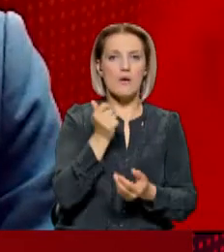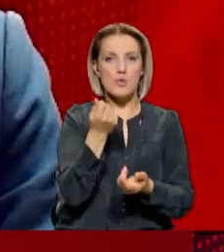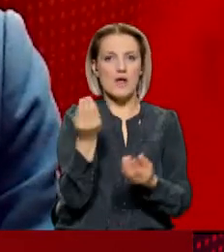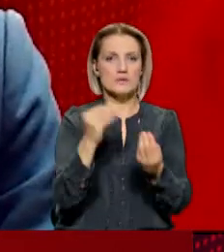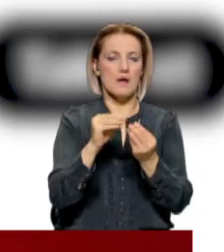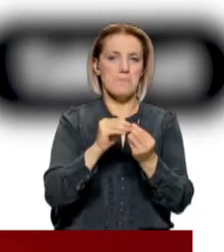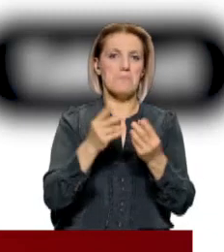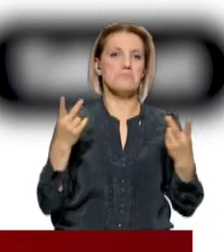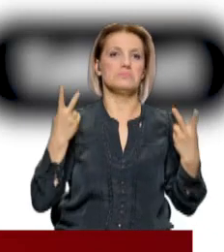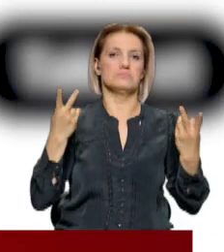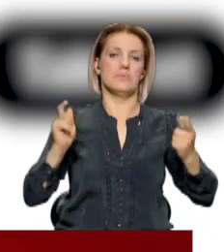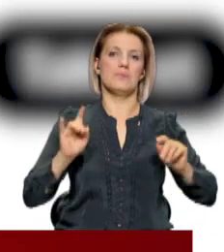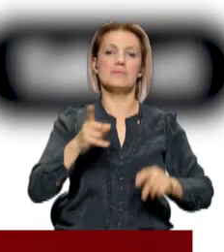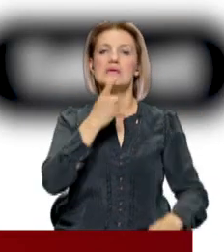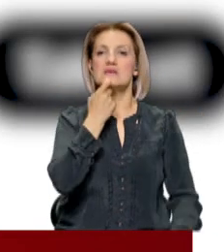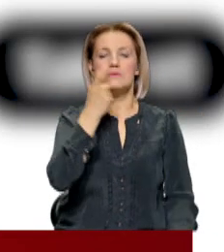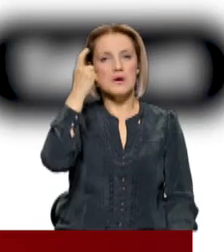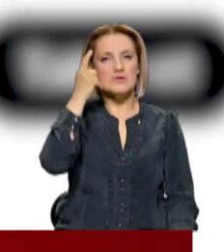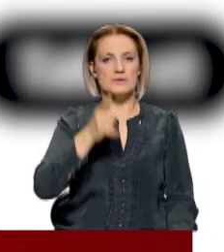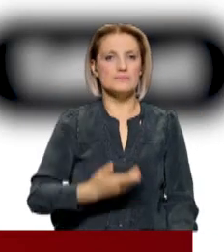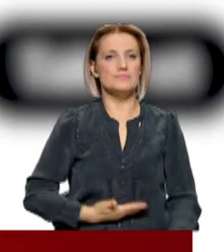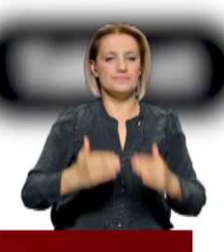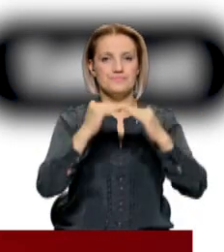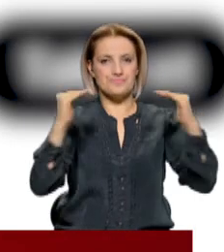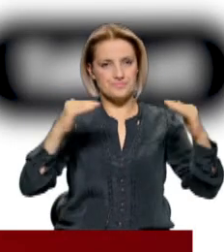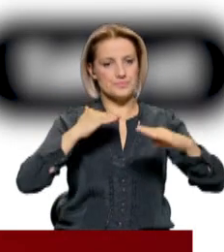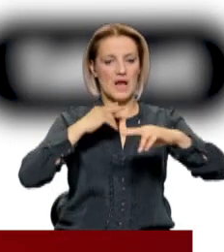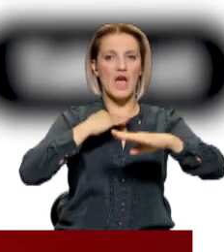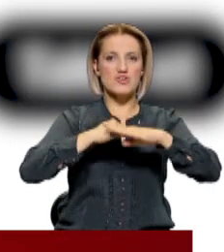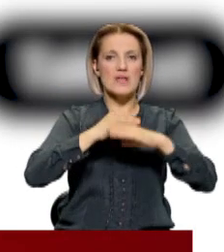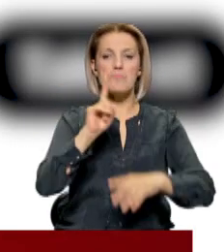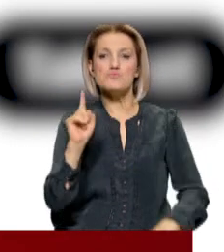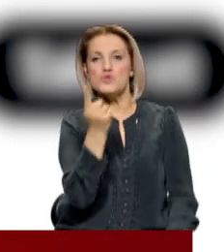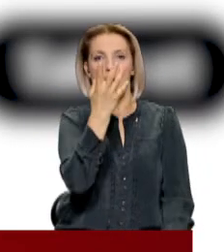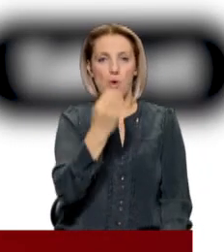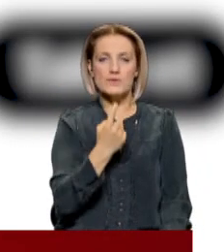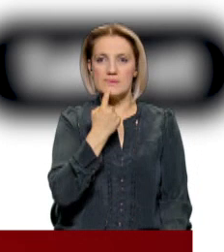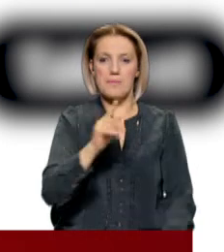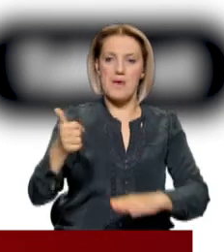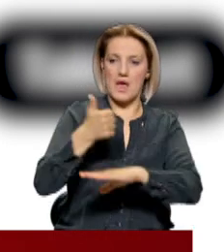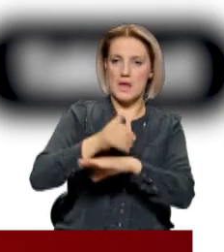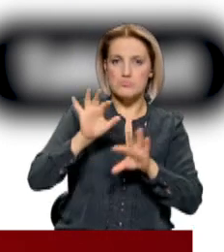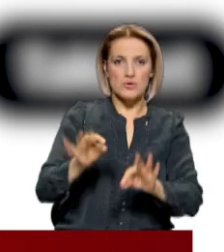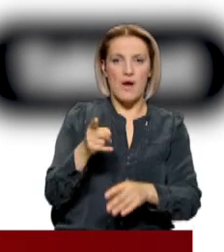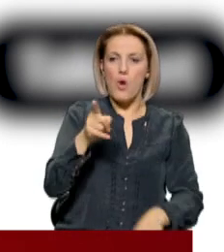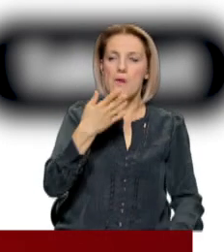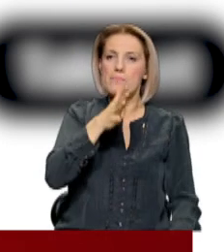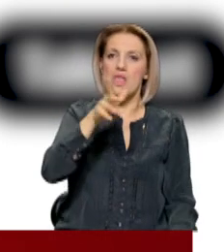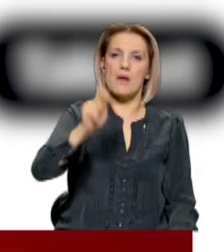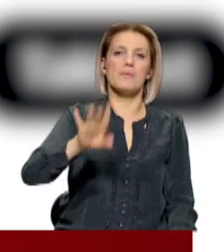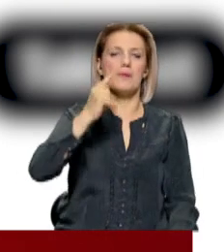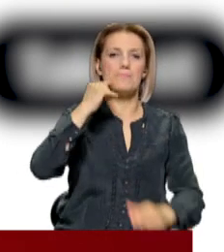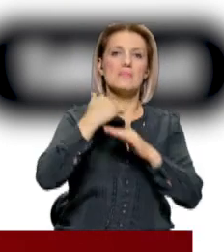zamları ile övünülmez yılın başında asgari ücreti ancak açlık sınırı eşitleyip Müjdeler olsun diye veren iktidar bu sefer onu bile